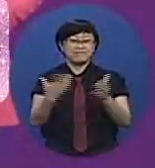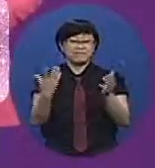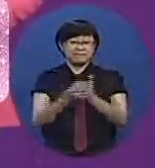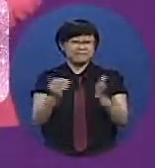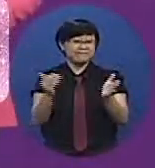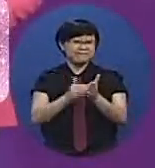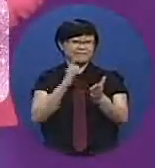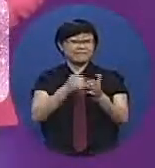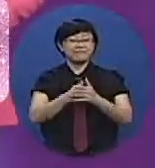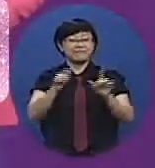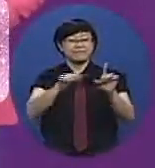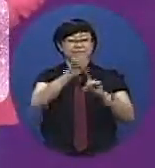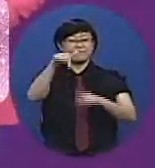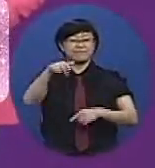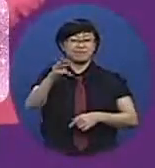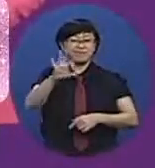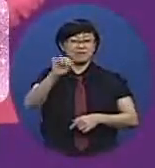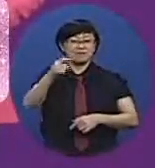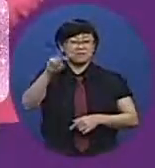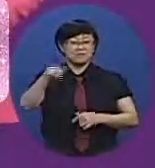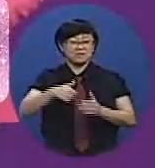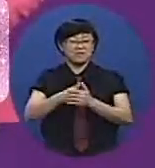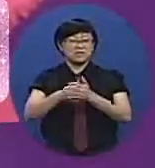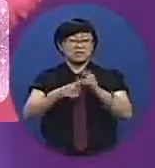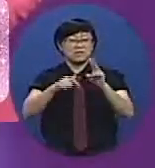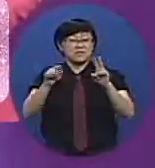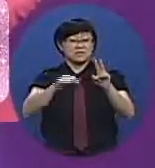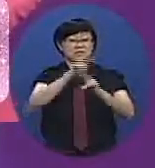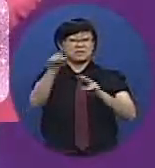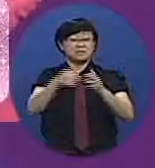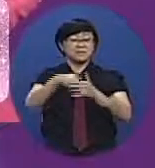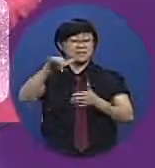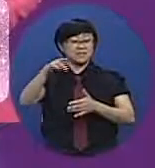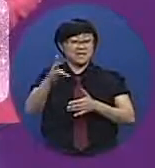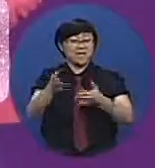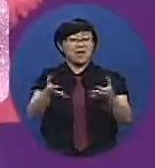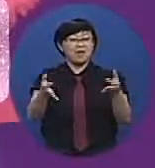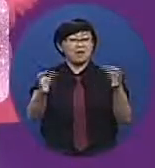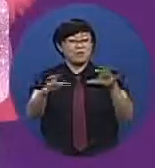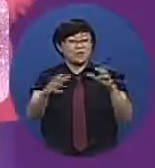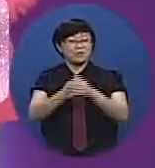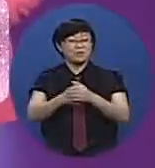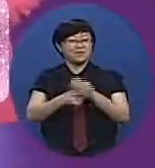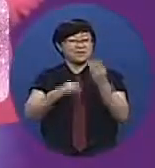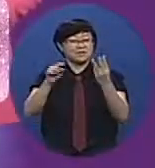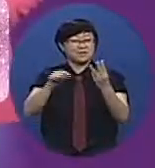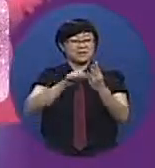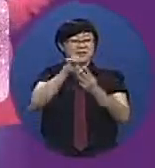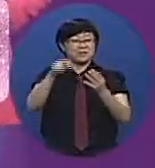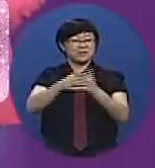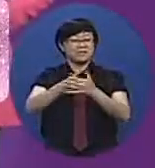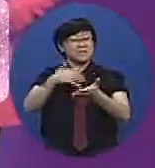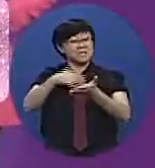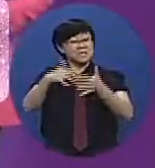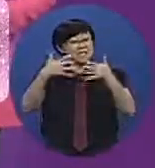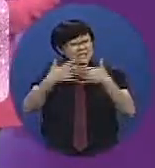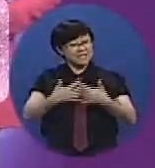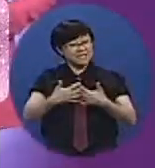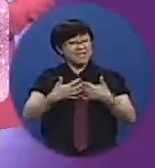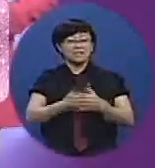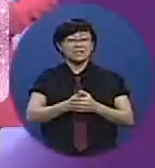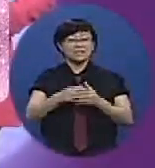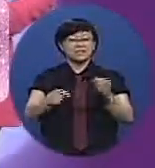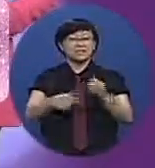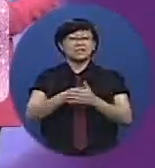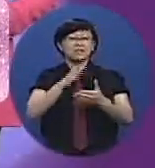활동 중이신데 1번 개은숙, 2번 개모임, 3번 계산기. 정답 아시는